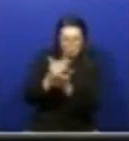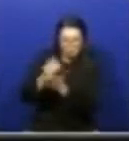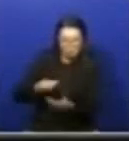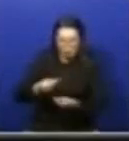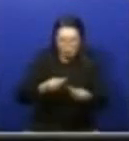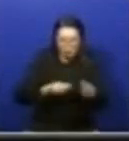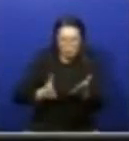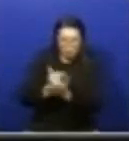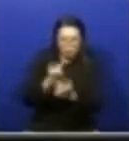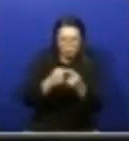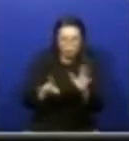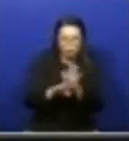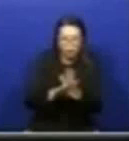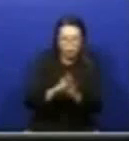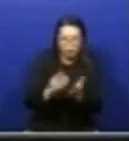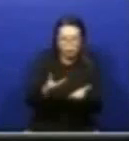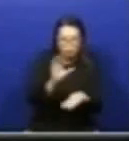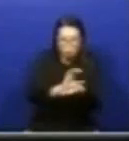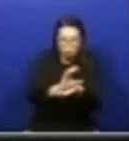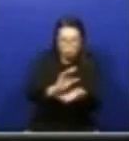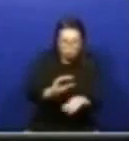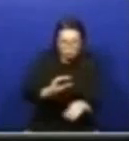นี่พอโรงเรียนพอได้อาคาร